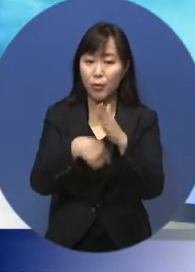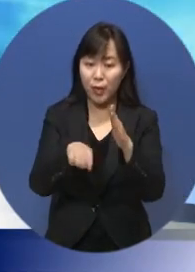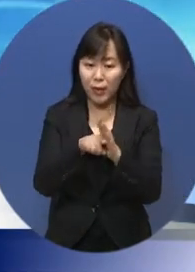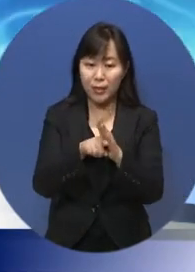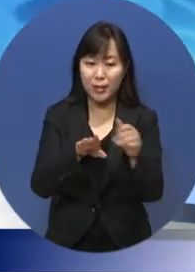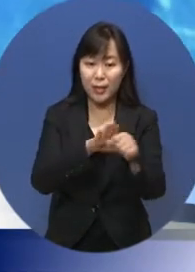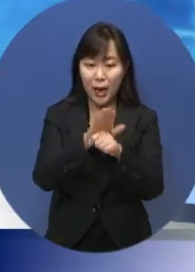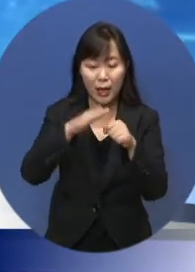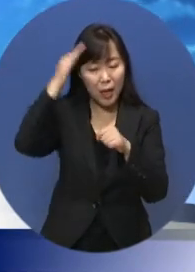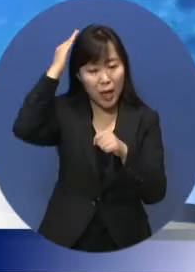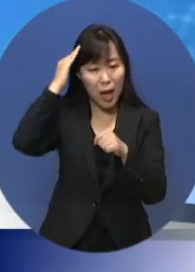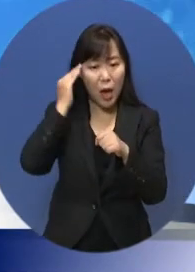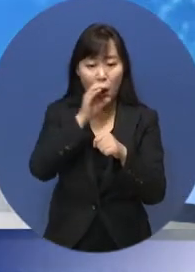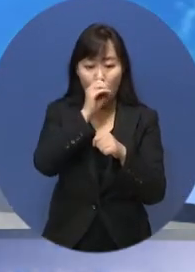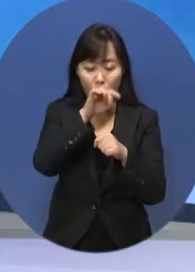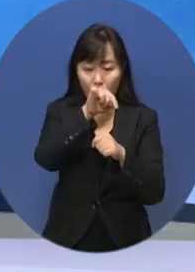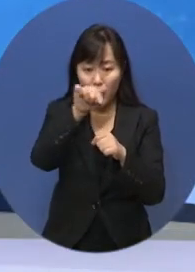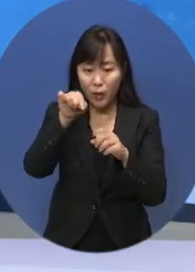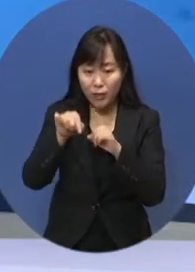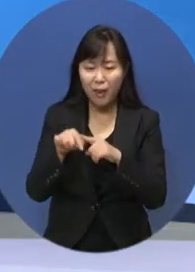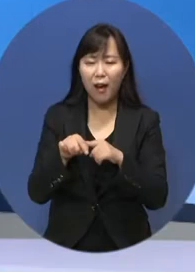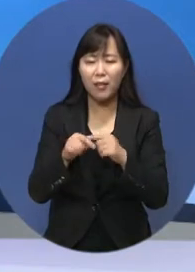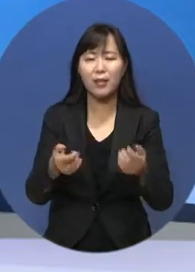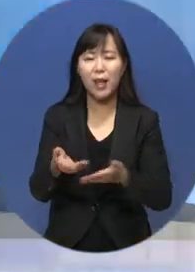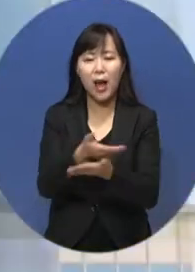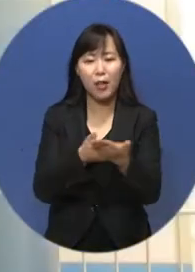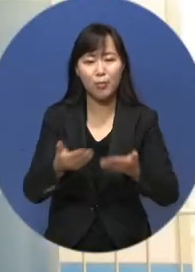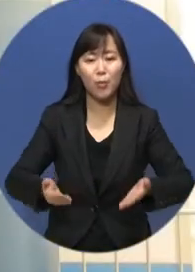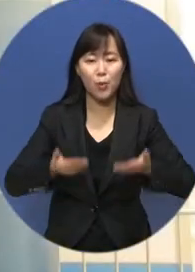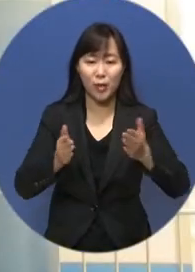연탄 나눔 봉사가 진행됐습니다.